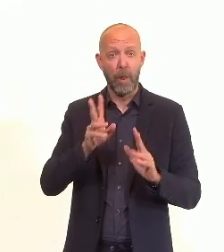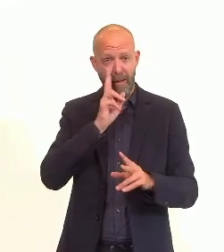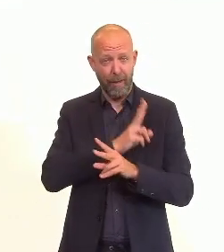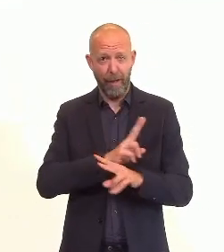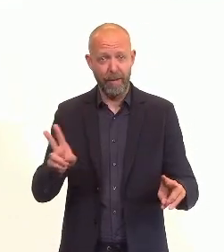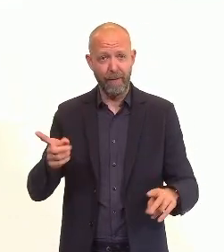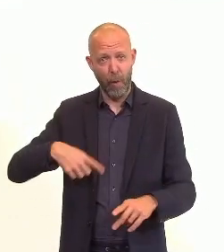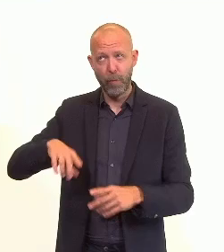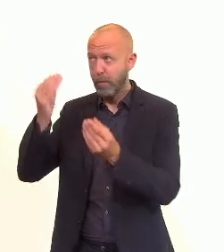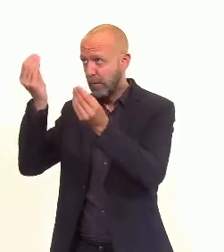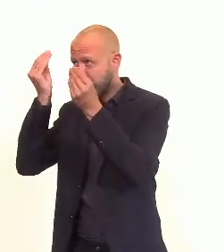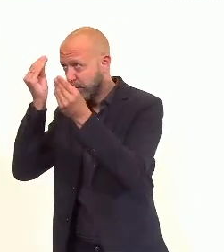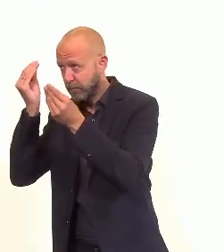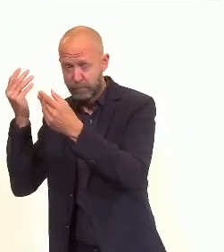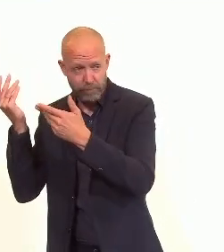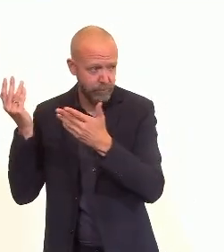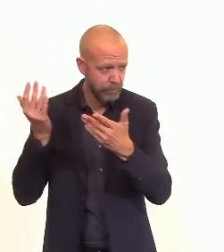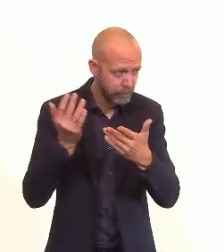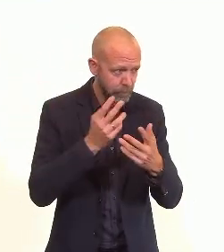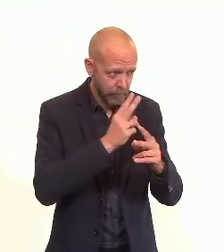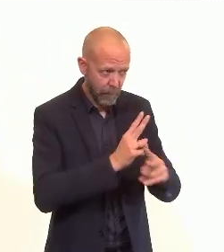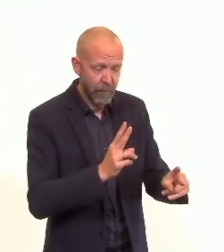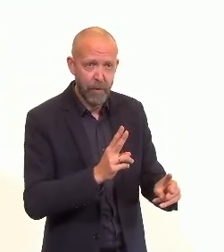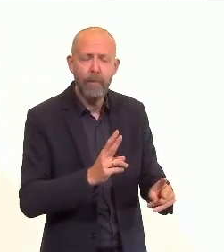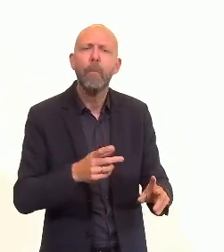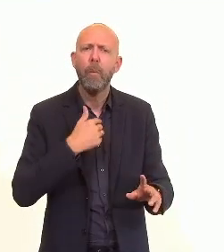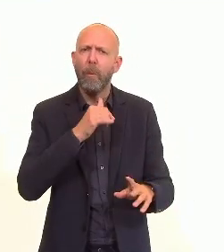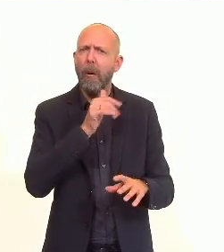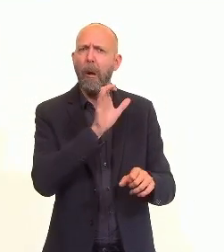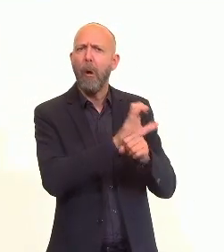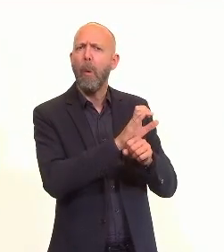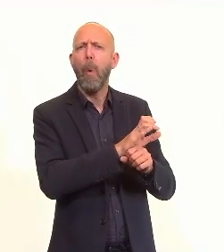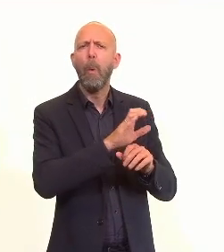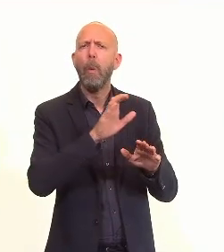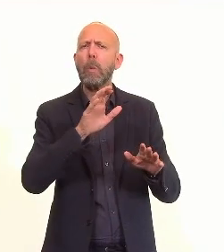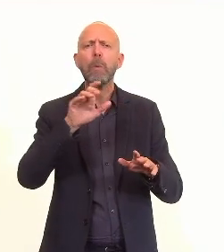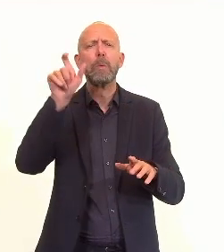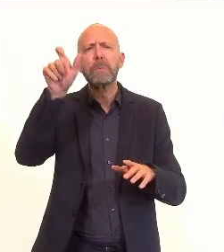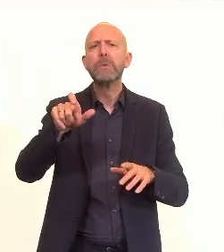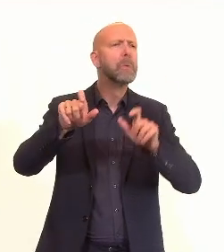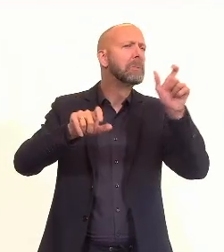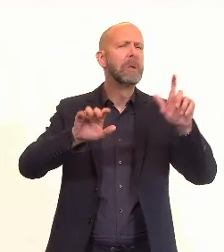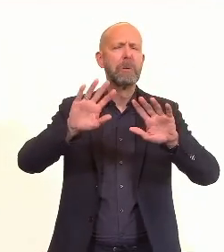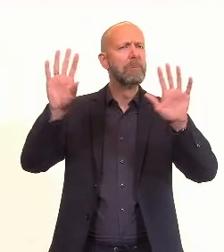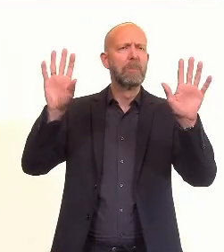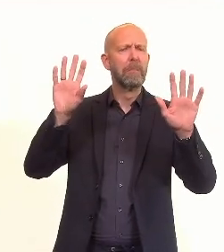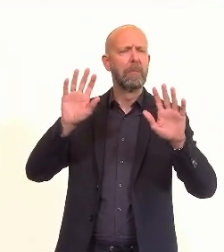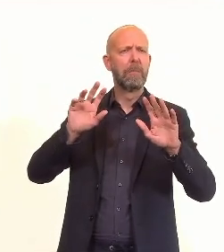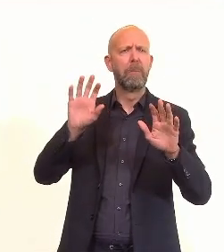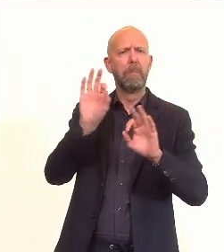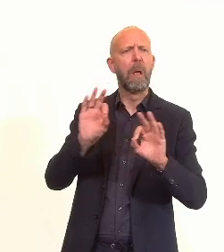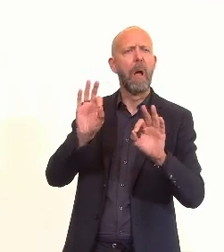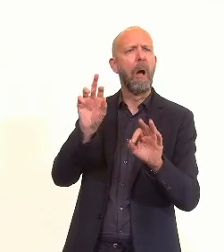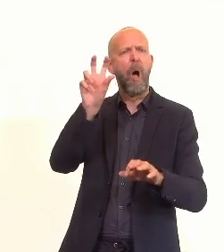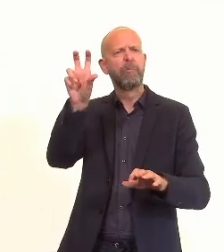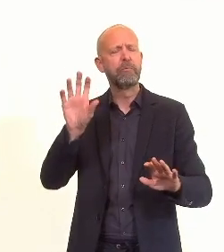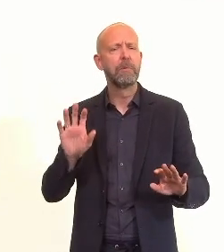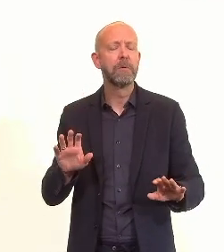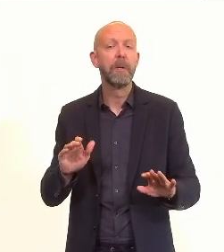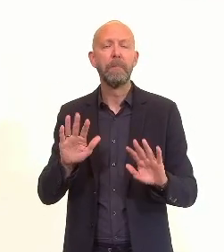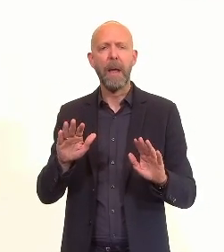avait appris dans les écoles. Et je n'ai rien contre Virginie Andersen ou autre, mais et on va